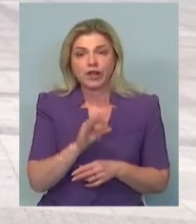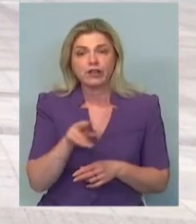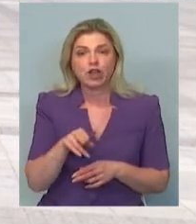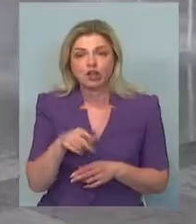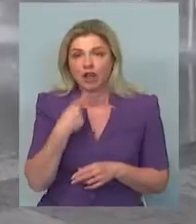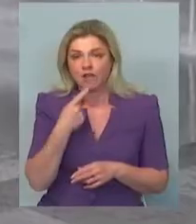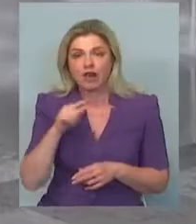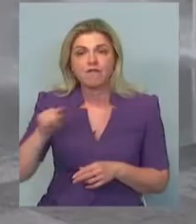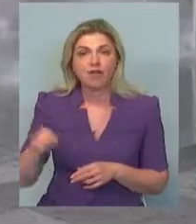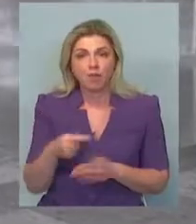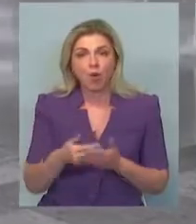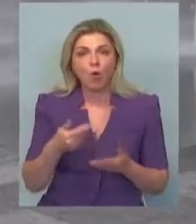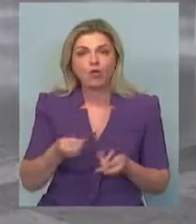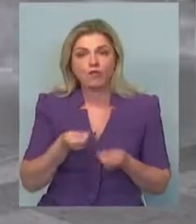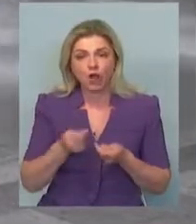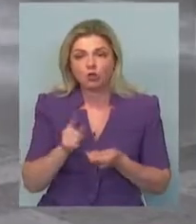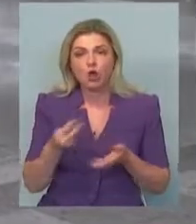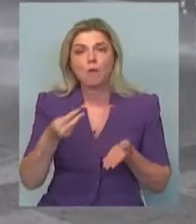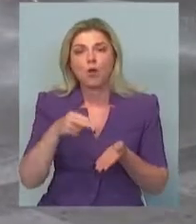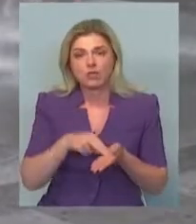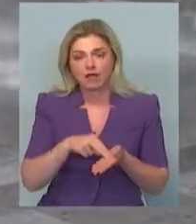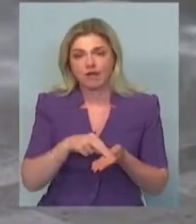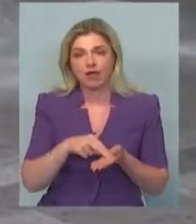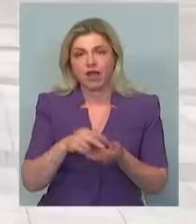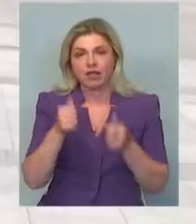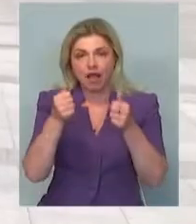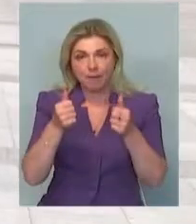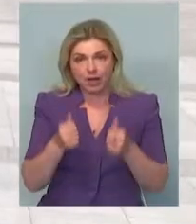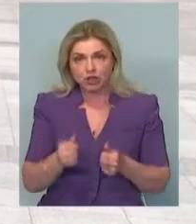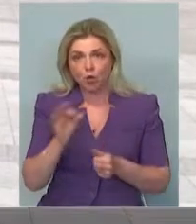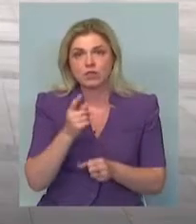вимагатимуть у місцевої влади, щоб вони встановили таблички про заборону купання у фонтані.